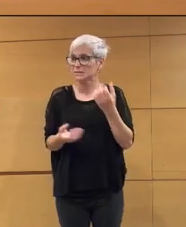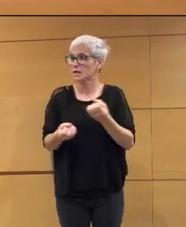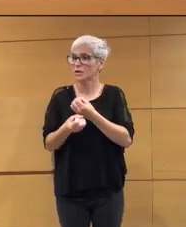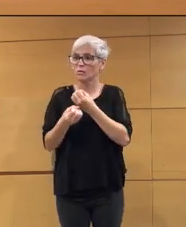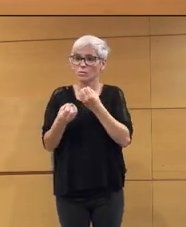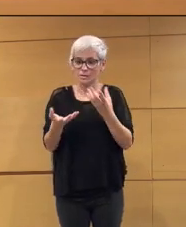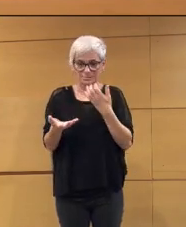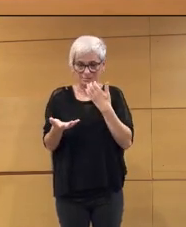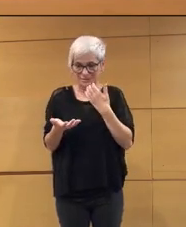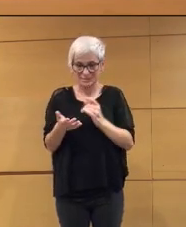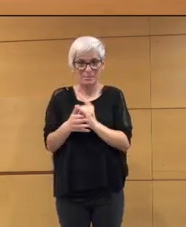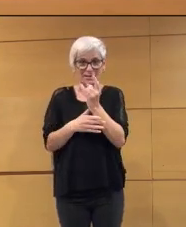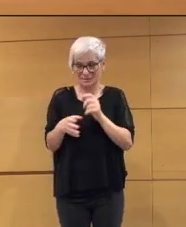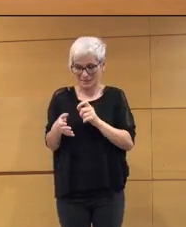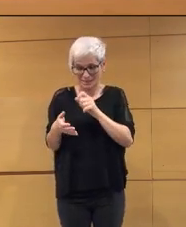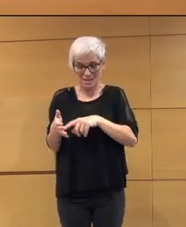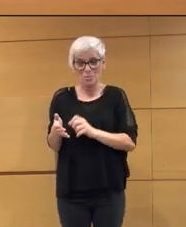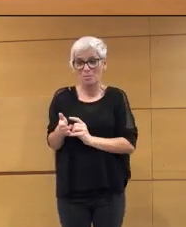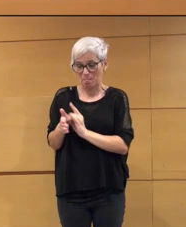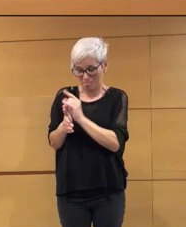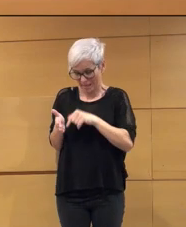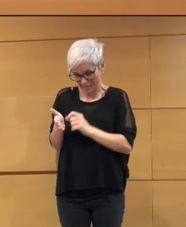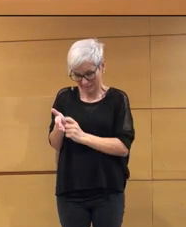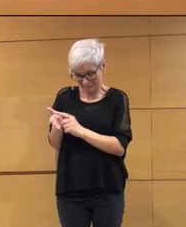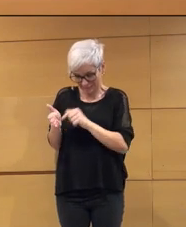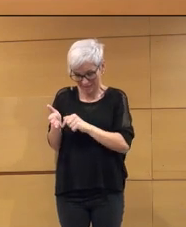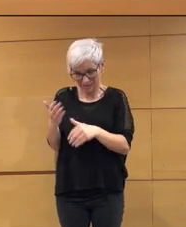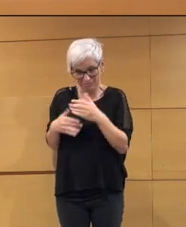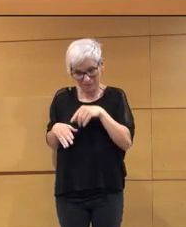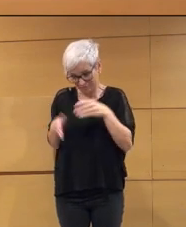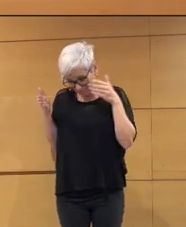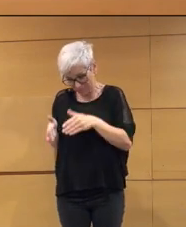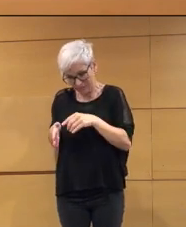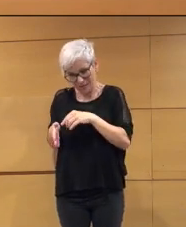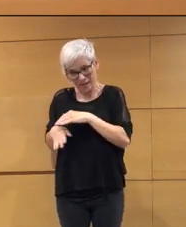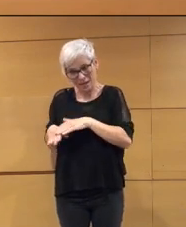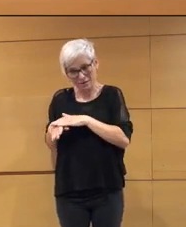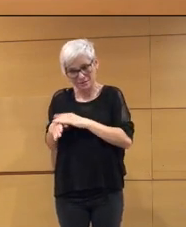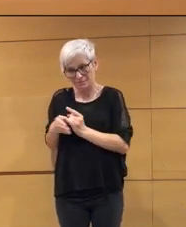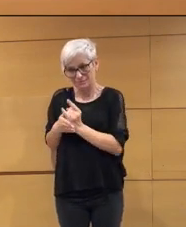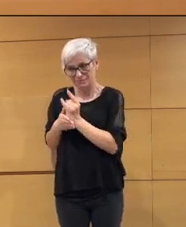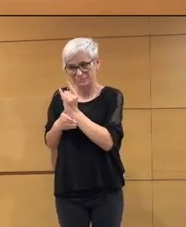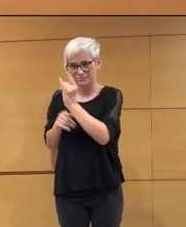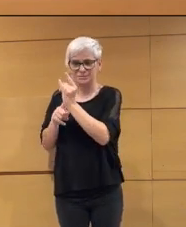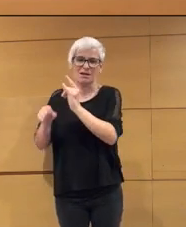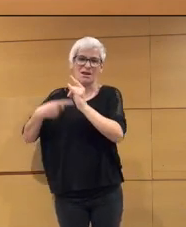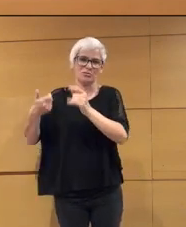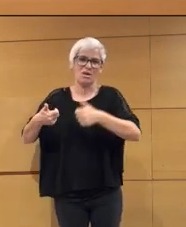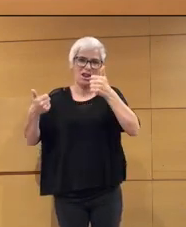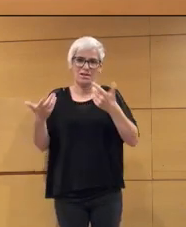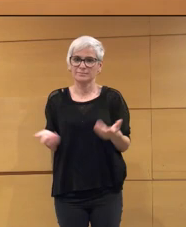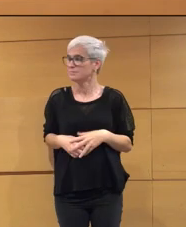llavor, llavors el creixement ja és més natural. Uh-huh. No ho sé si he contestat. No. Sí que has contestat,